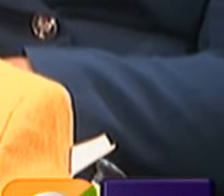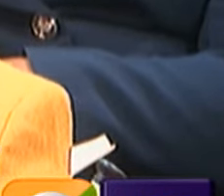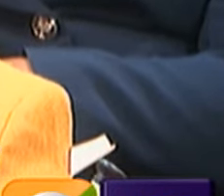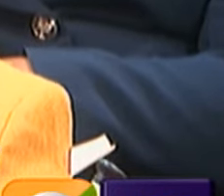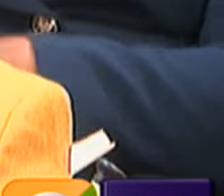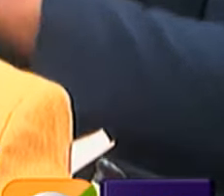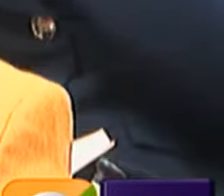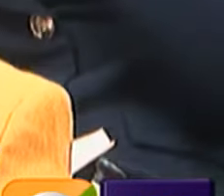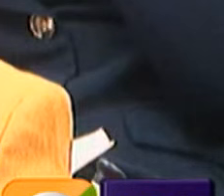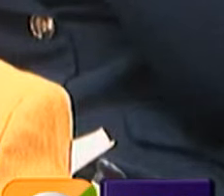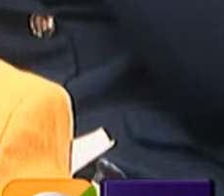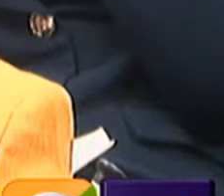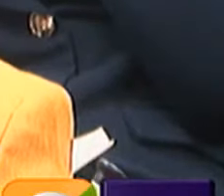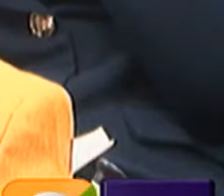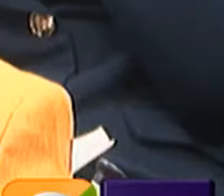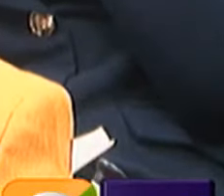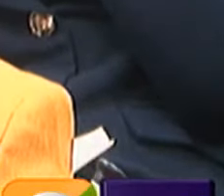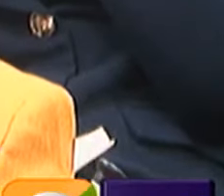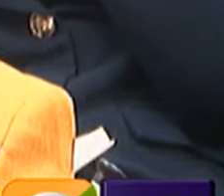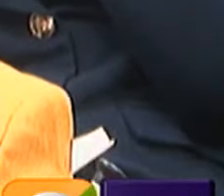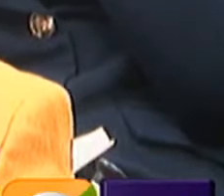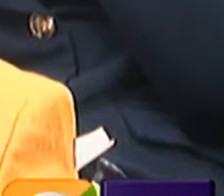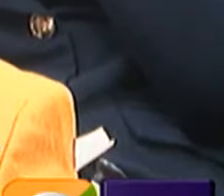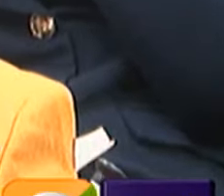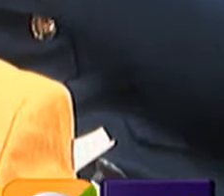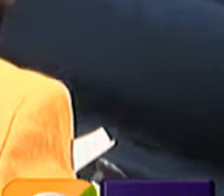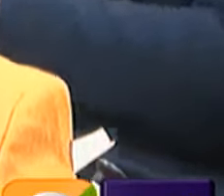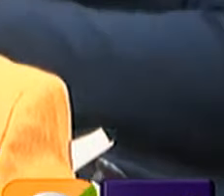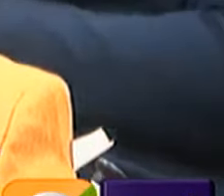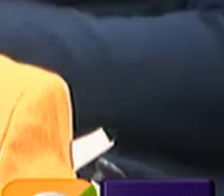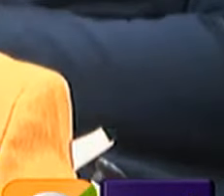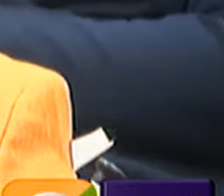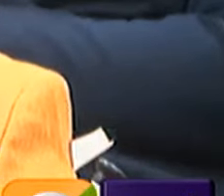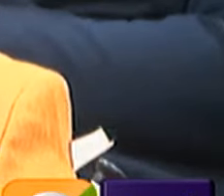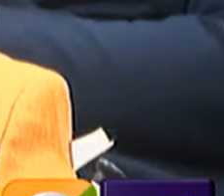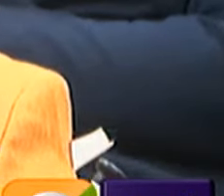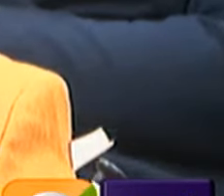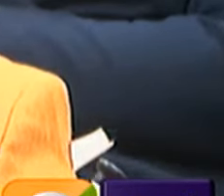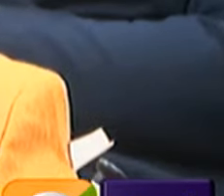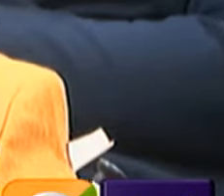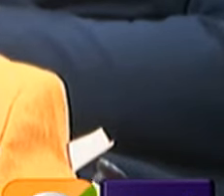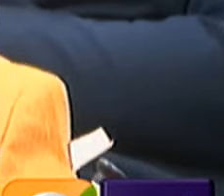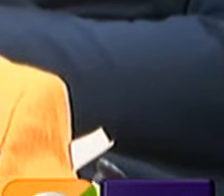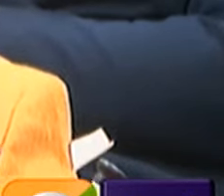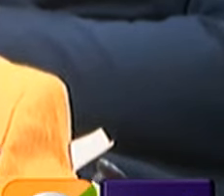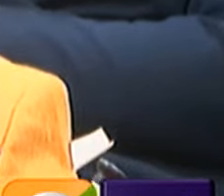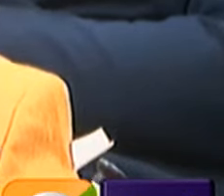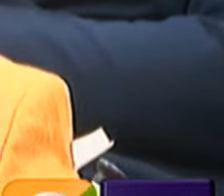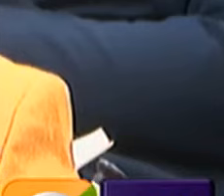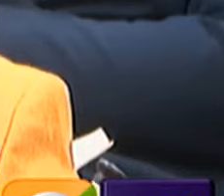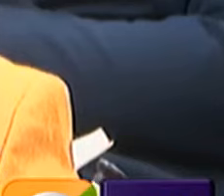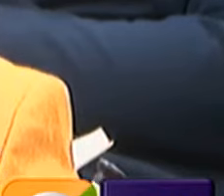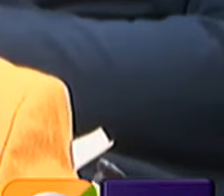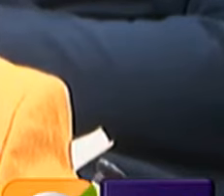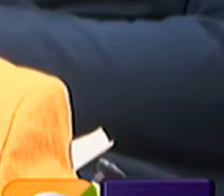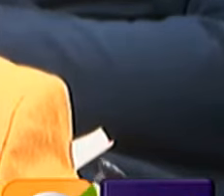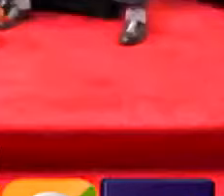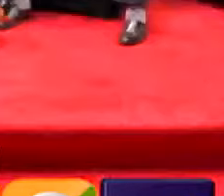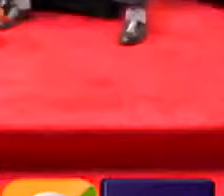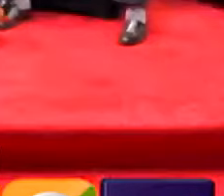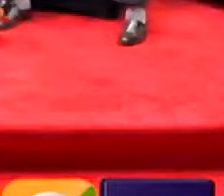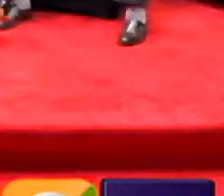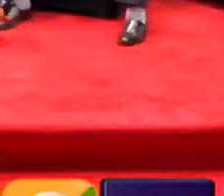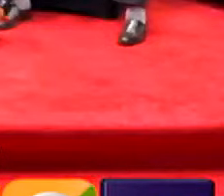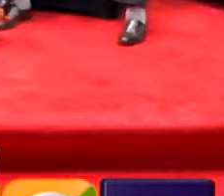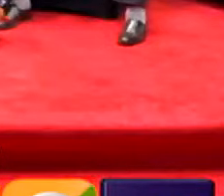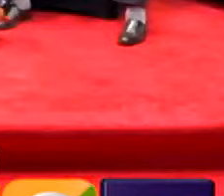pollsters hawa mimi siwaamini kabisa. Now, kwa hili ambalo ni uamini kwa sababu unaona kwamba gharama maisha